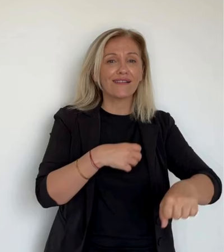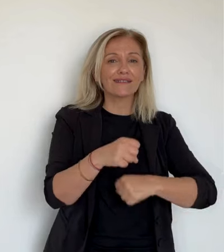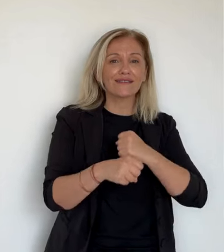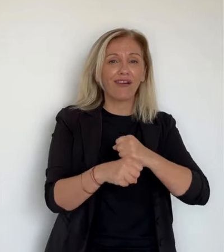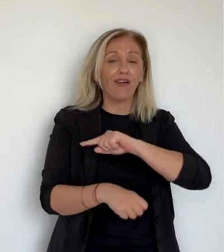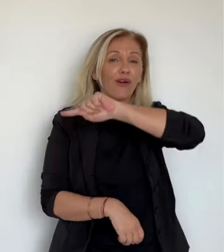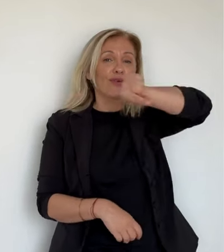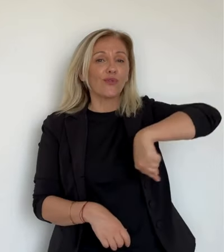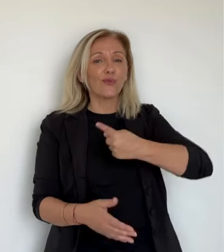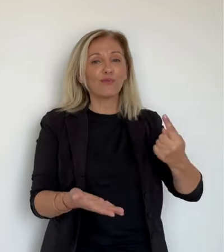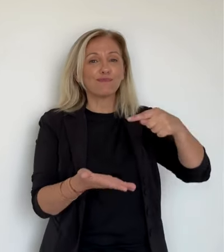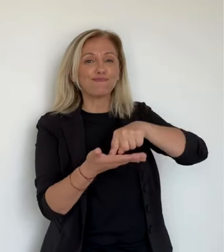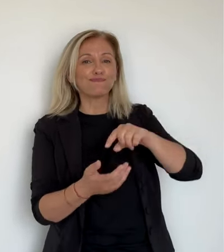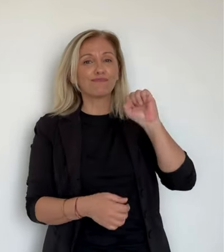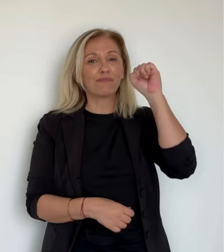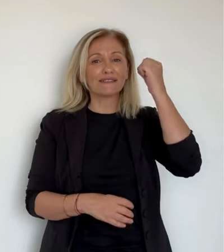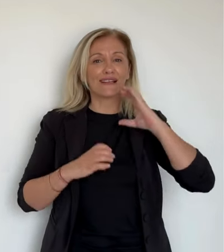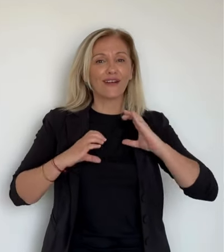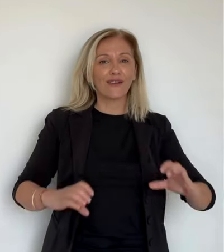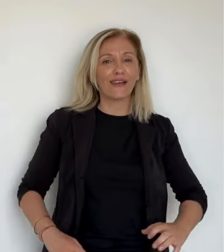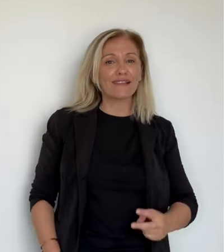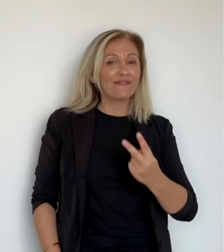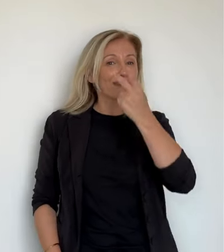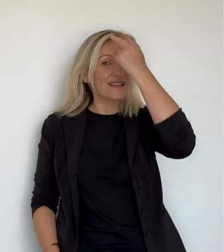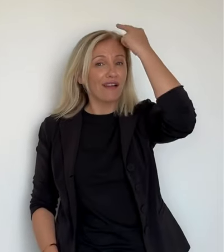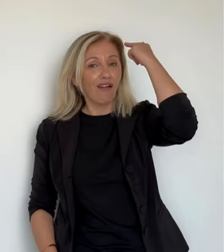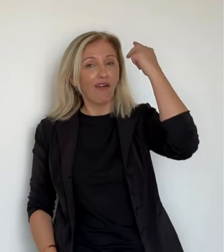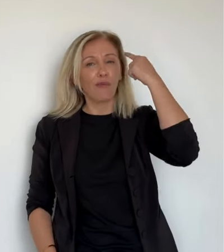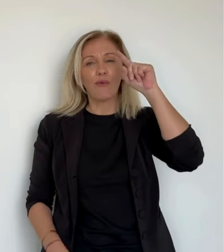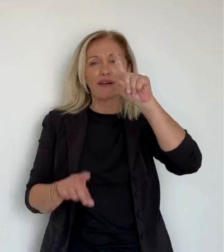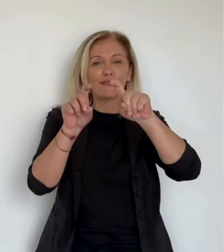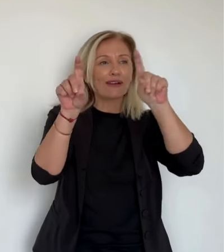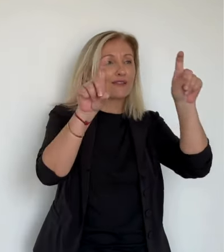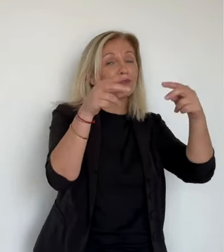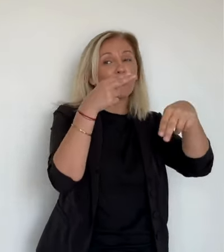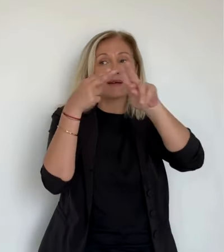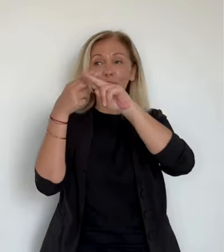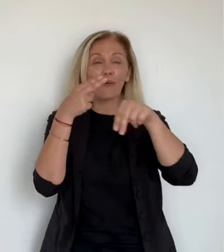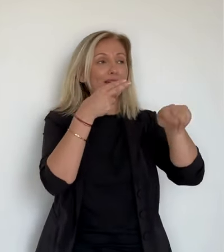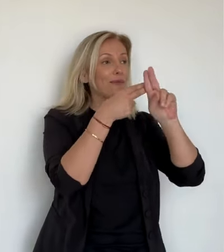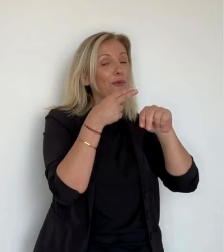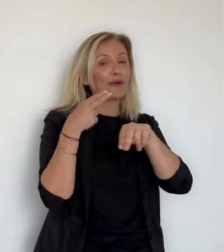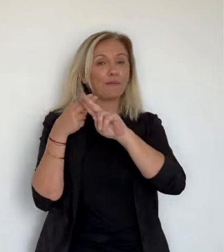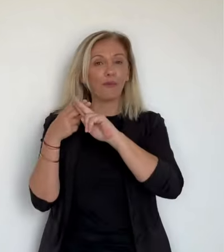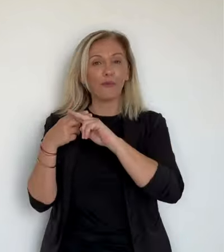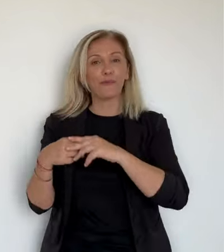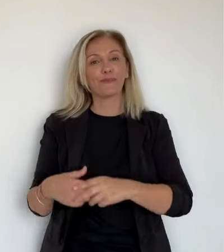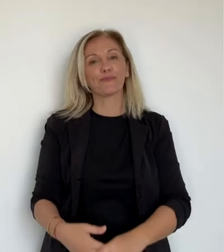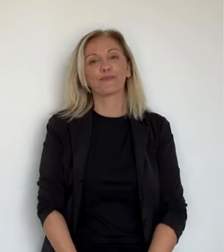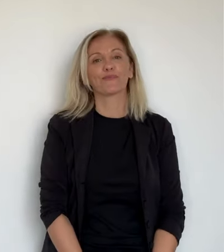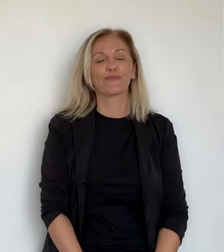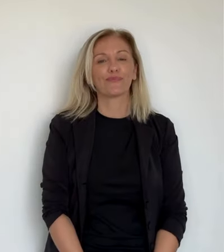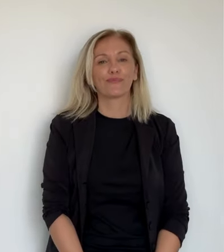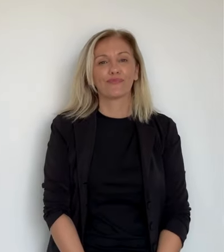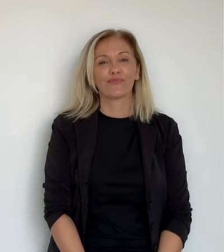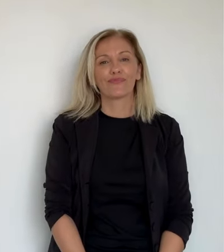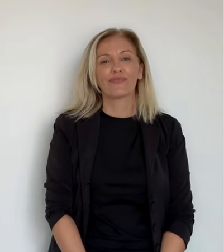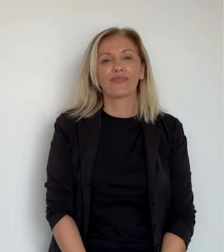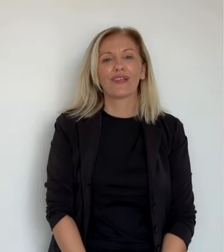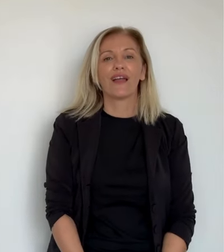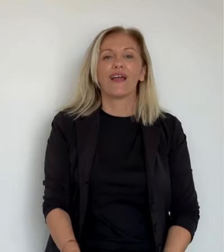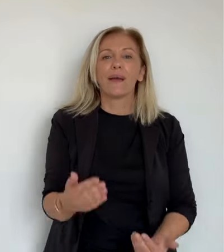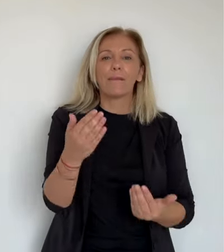de Bastia pour recueillir quelques réactions. Maya Graziani, Océane Dacunha. Ce matin, à la sortie du collège